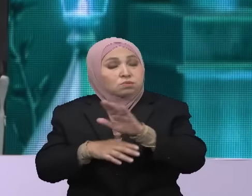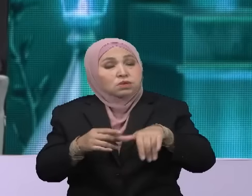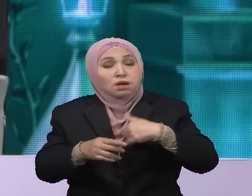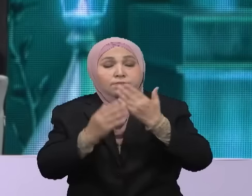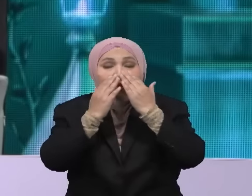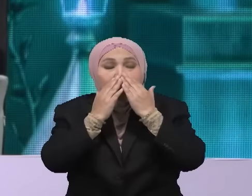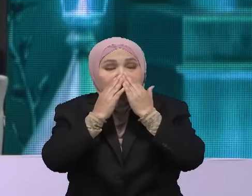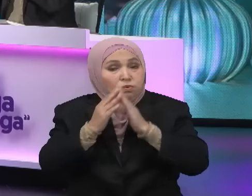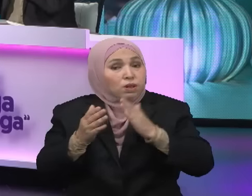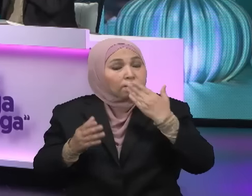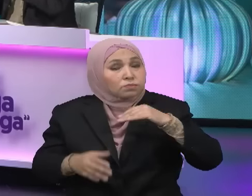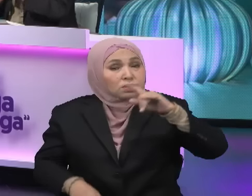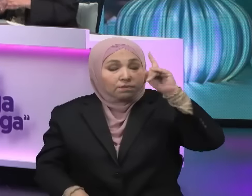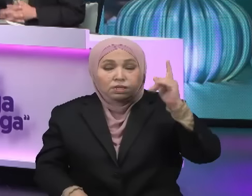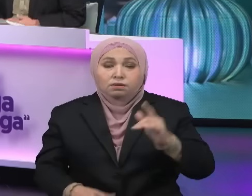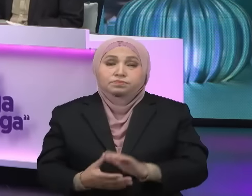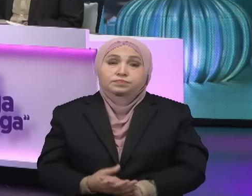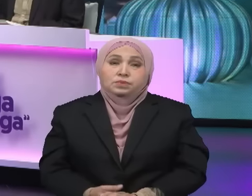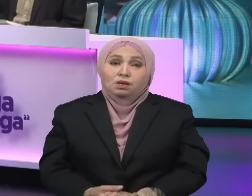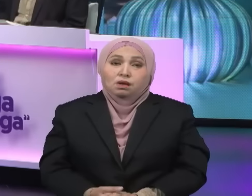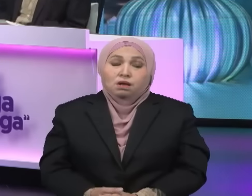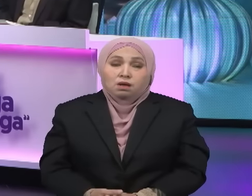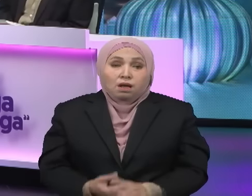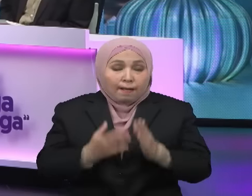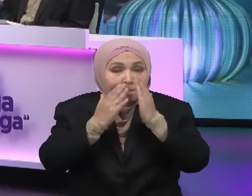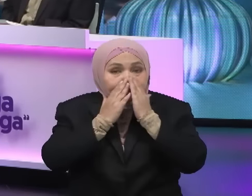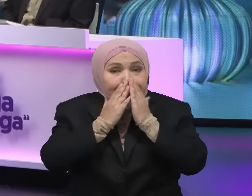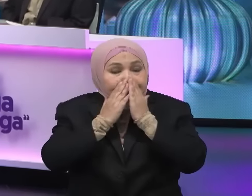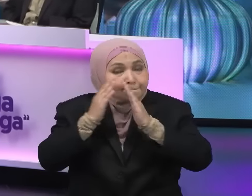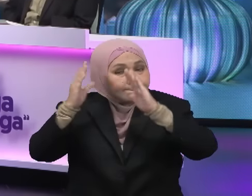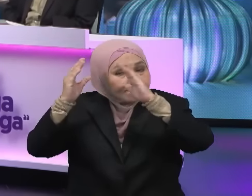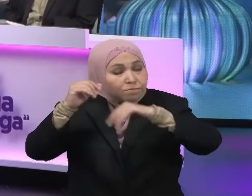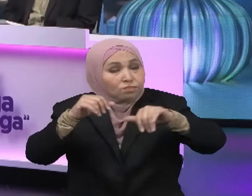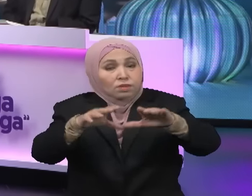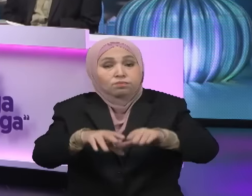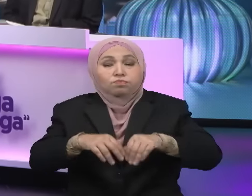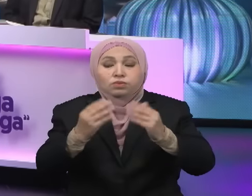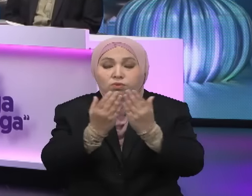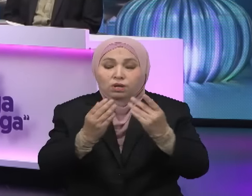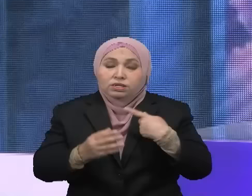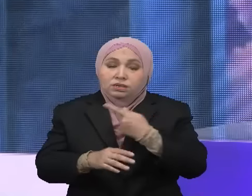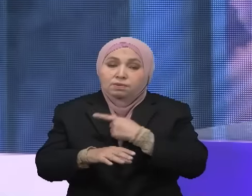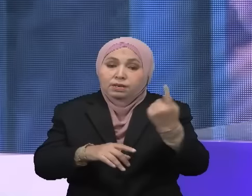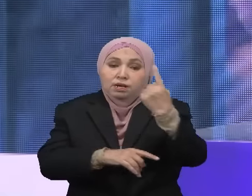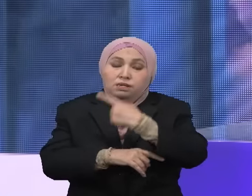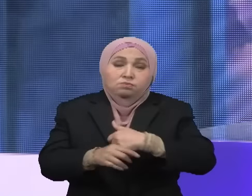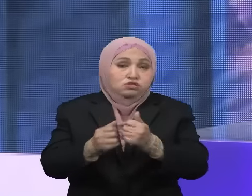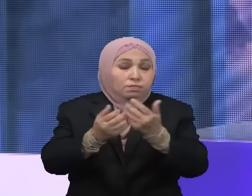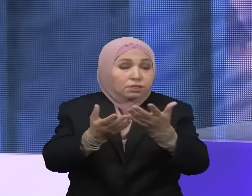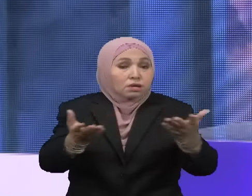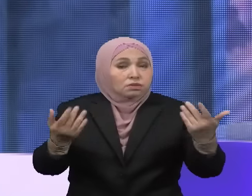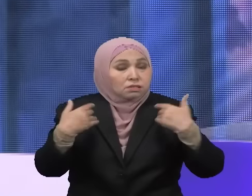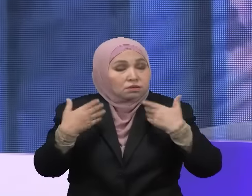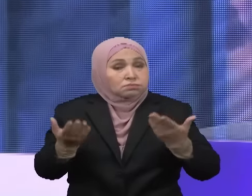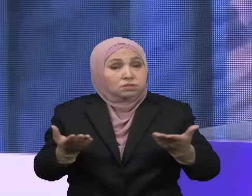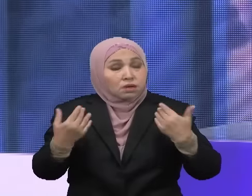Rabbal Alamin. Walhamdulillahi Rabbil Alamin. Amin, amin, ya Rabbal Alamin. Moga-moga Allah mengkabulkan doa kita pada hari ini. Semua tuan-tuan yang berada di studio,